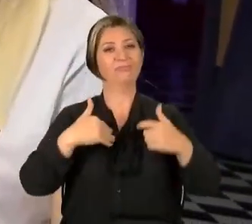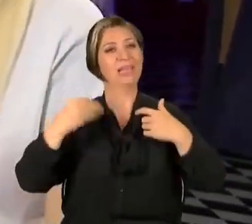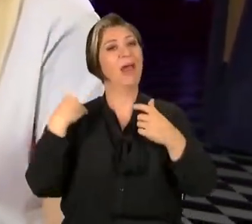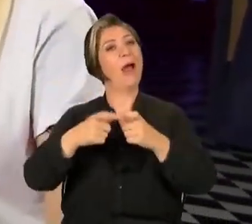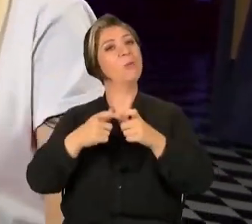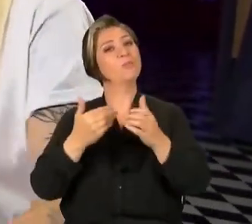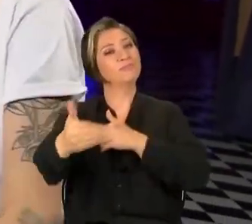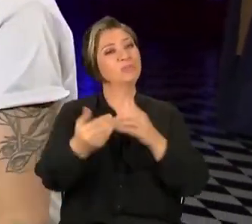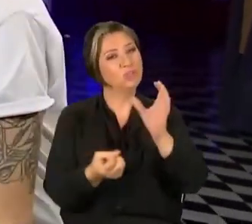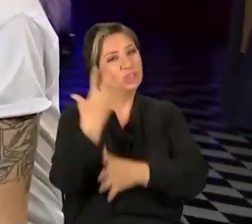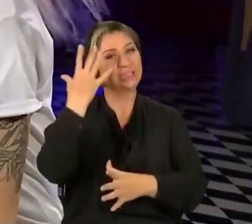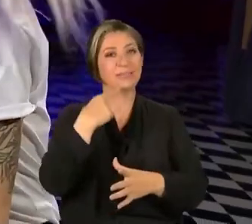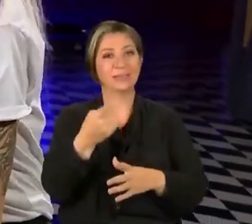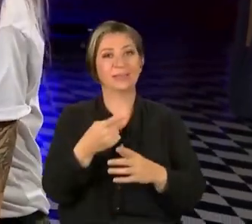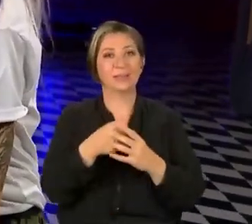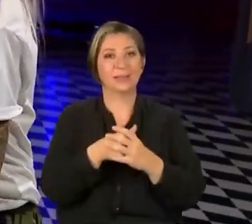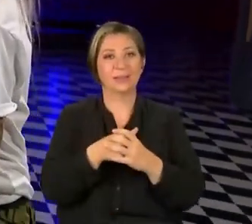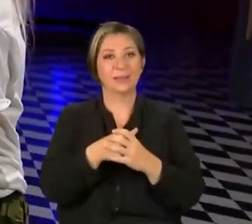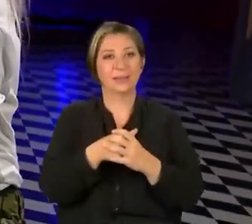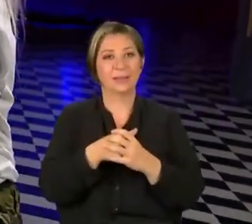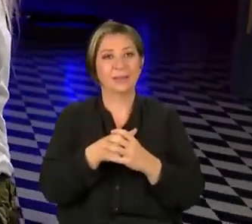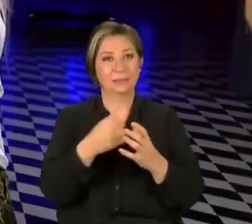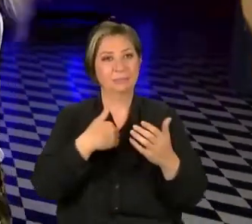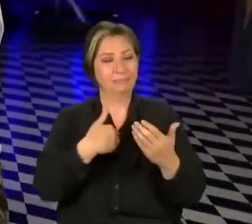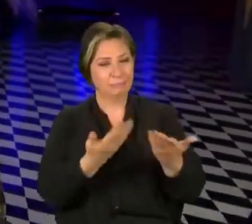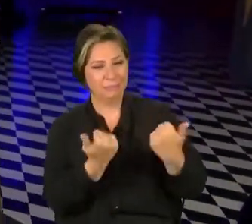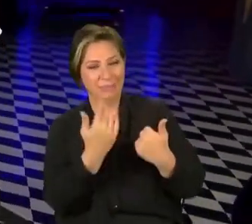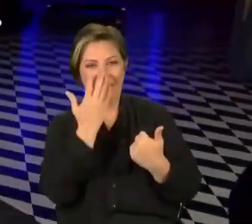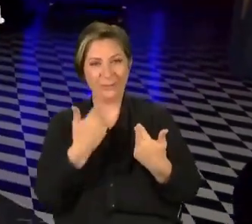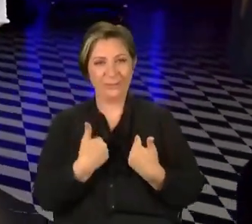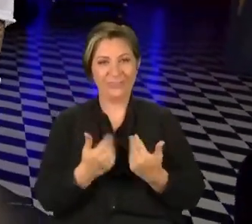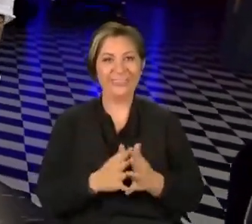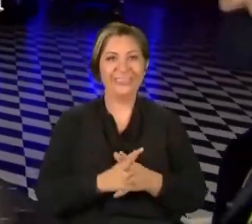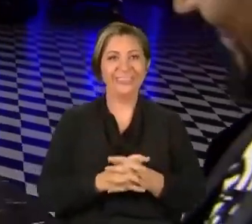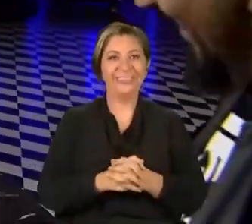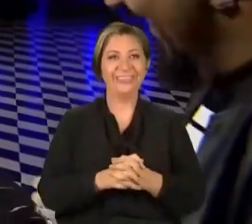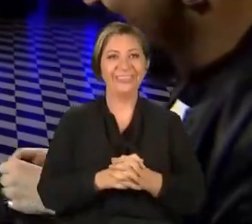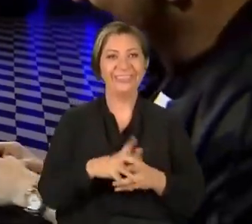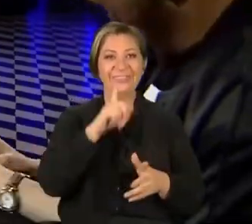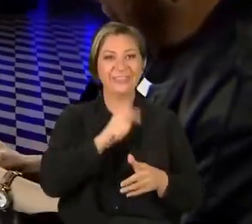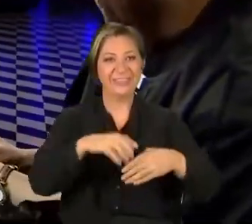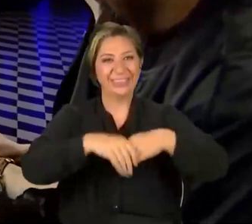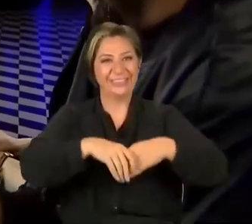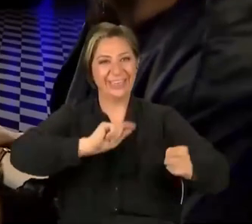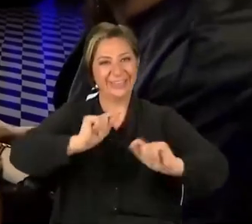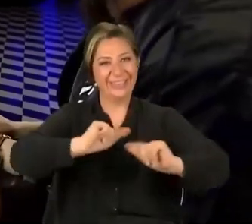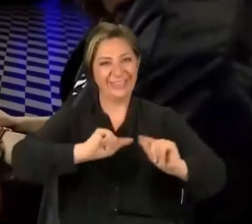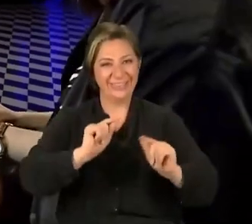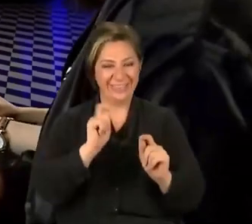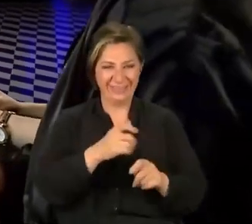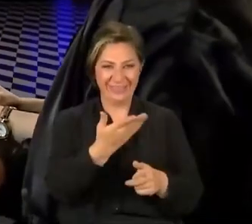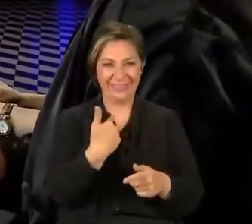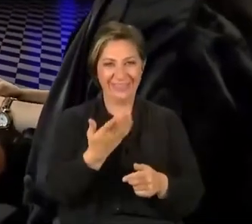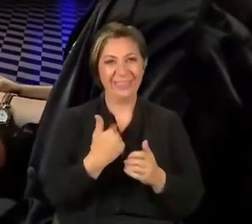karşınızda oturuyor olayım. Ya da ne bileyim. Epidemik yapımı bekleriz. İş anlaşılır. Burada sözleşme yapalım.